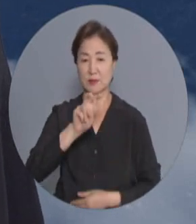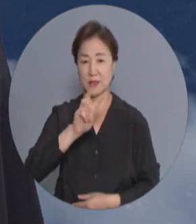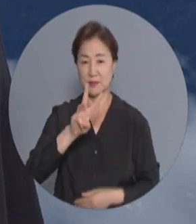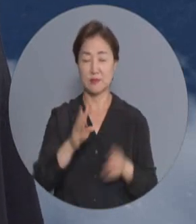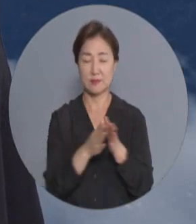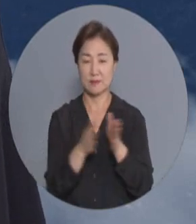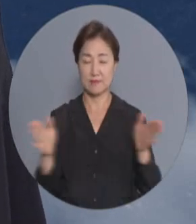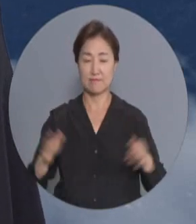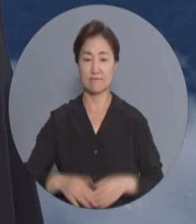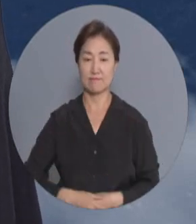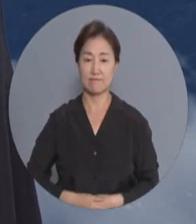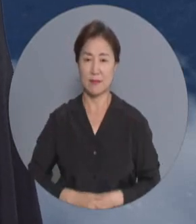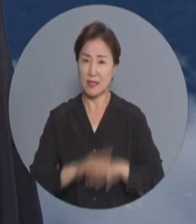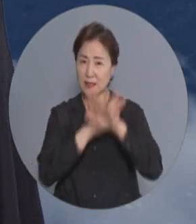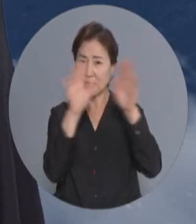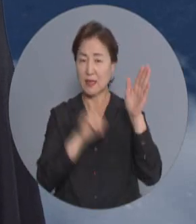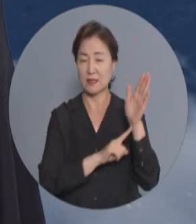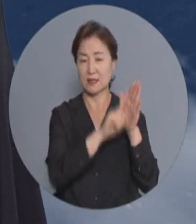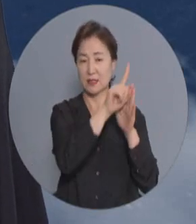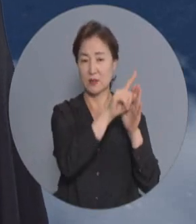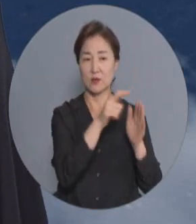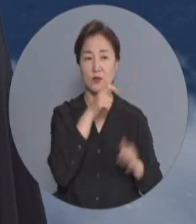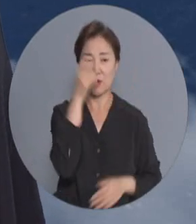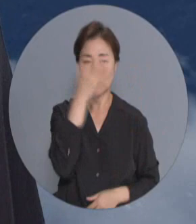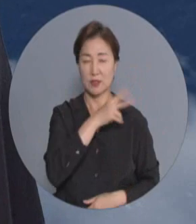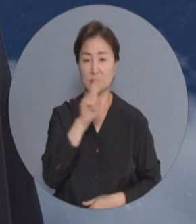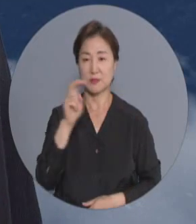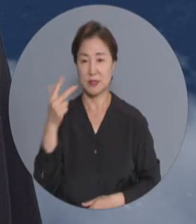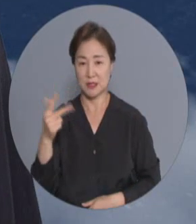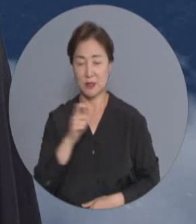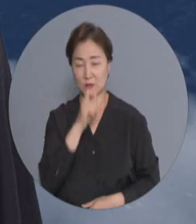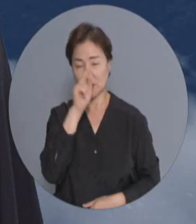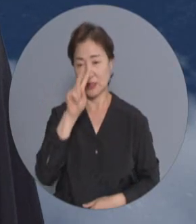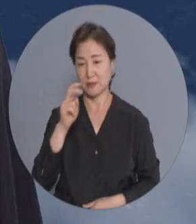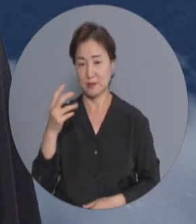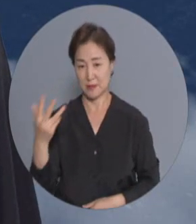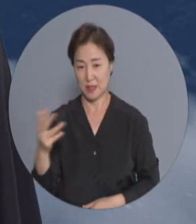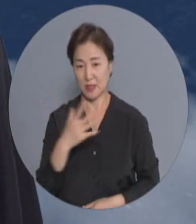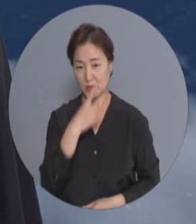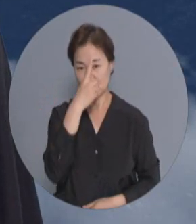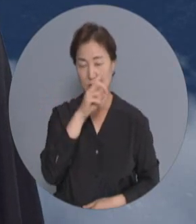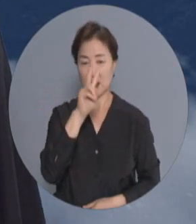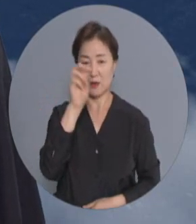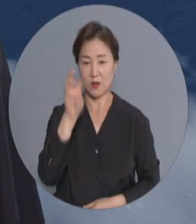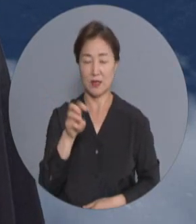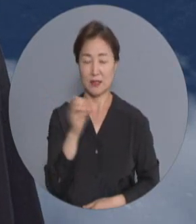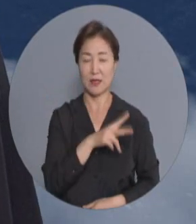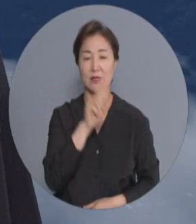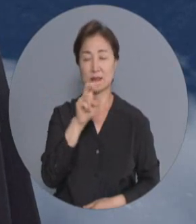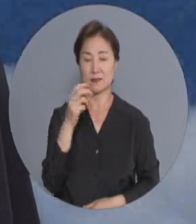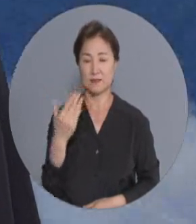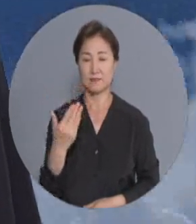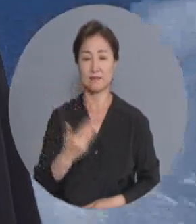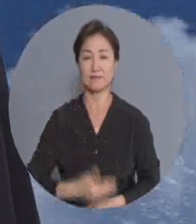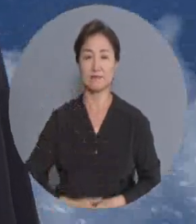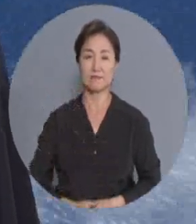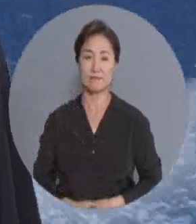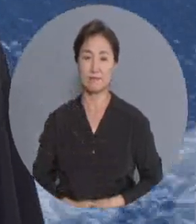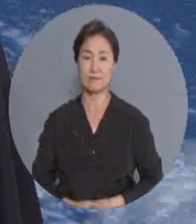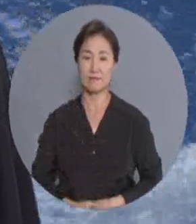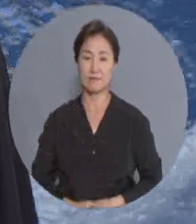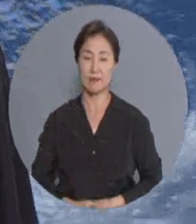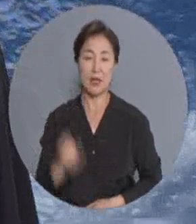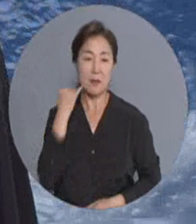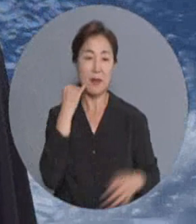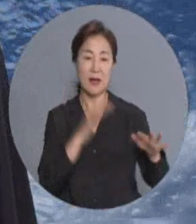출발합니다 한낮기온은 여수 27도 고흥 28도 순천 광향 29도로 예상됩니다